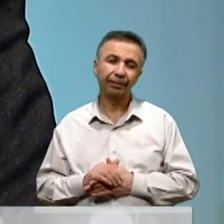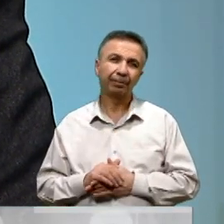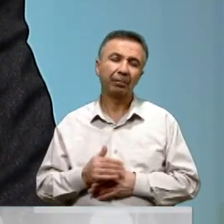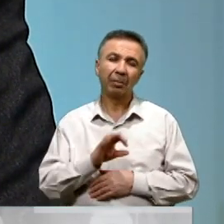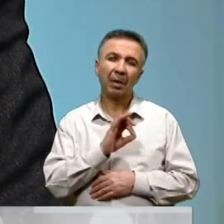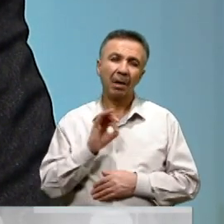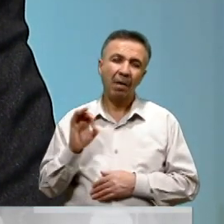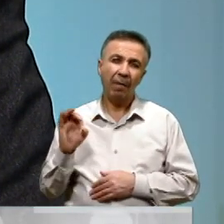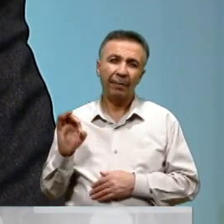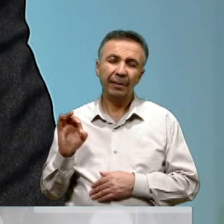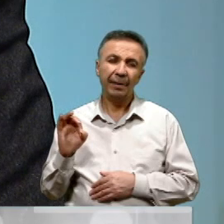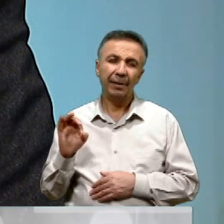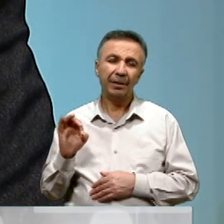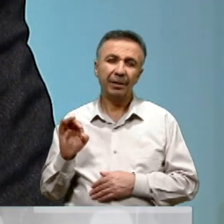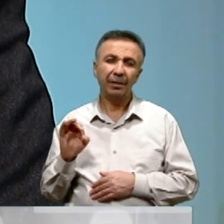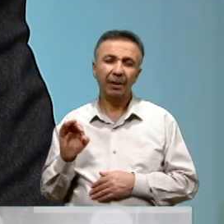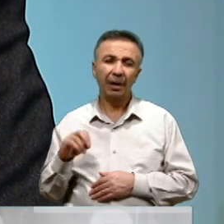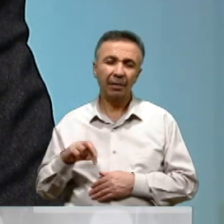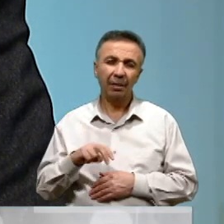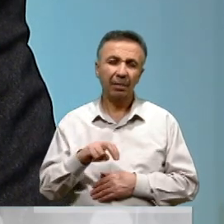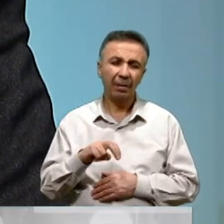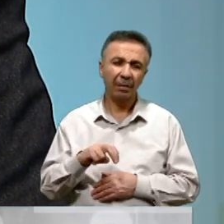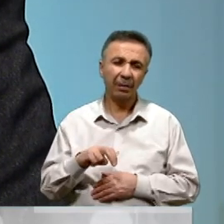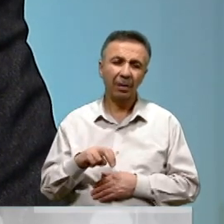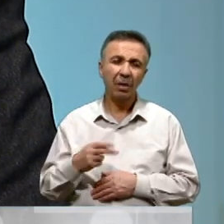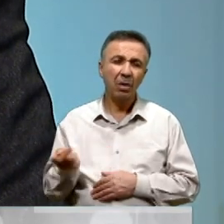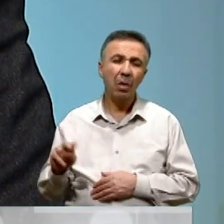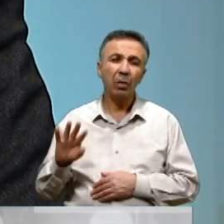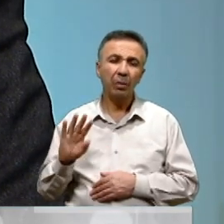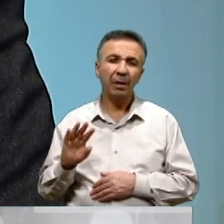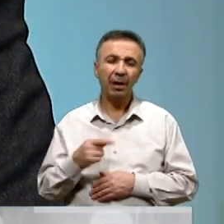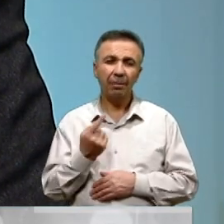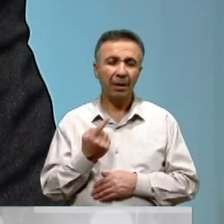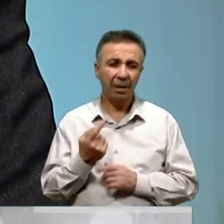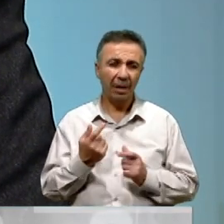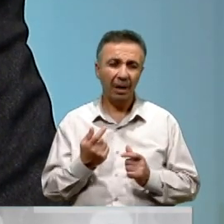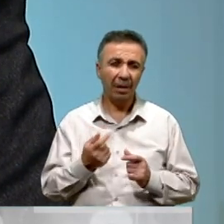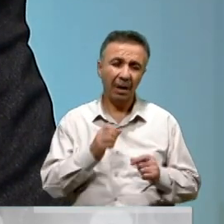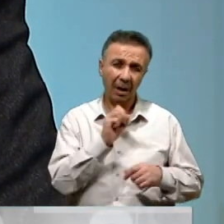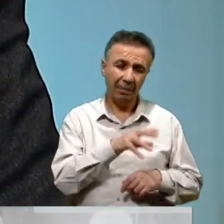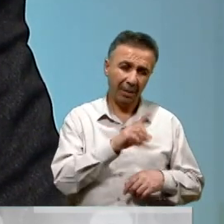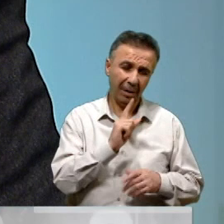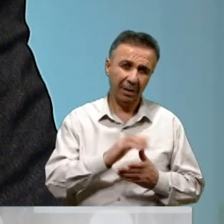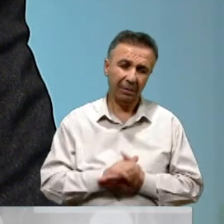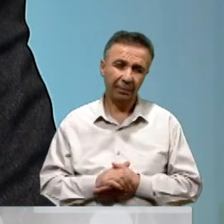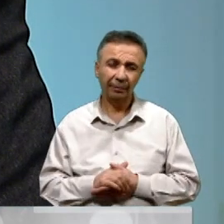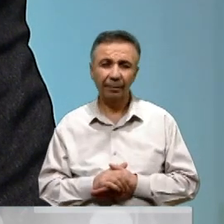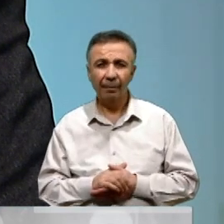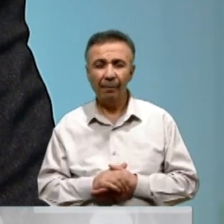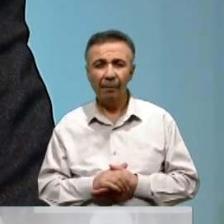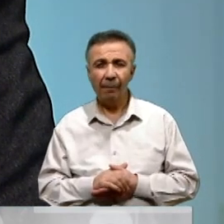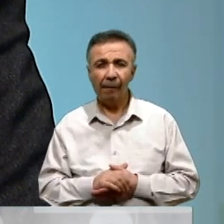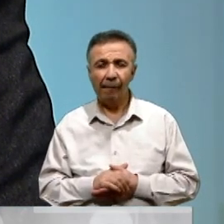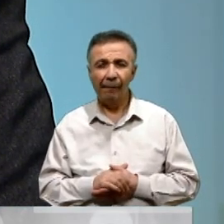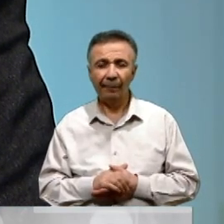Hiç başa çıkılmıyorsa öldürmeden hani bir şeye alıp atmak gerekiyor. Yani ben kardeşime anlıyorum, empati kurmaya